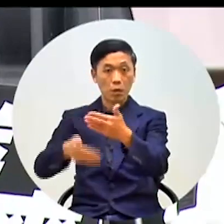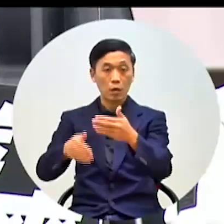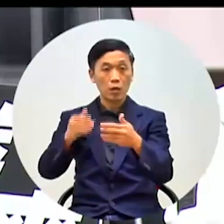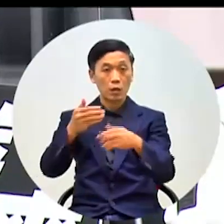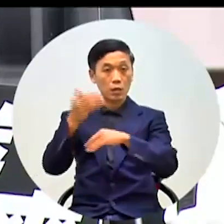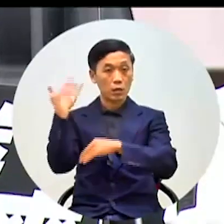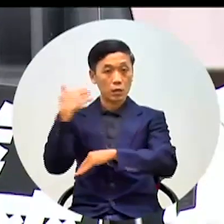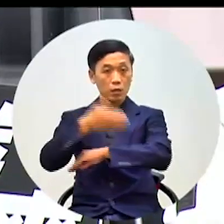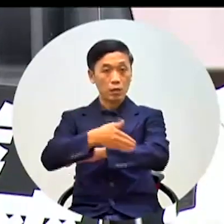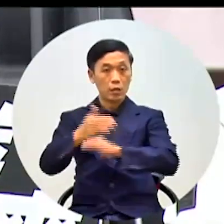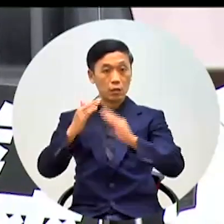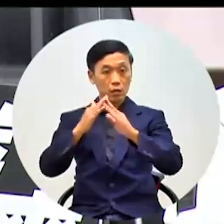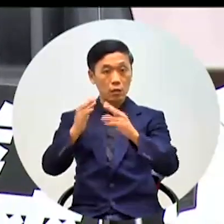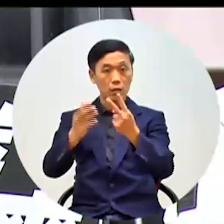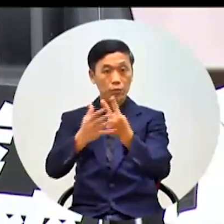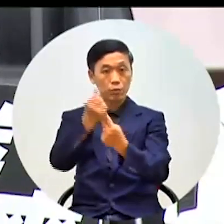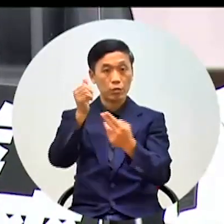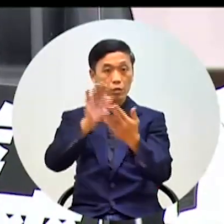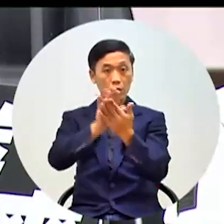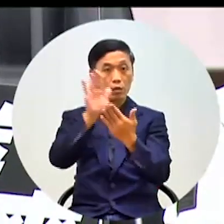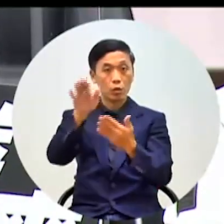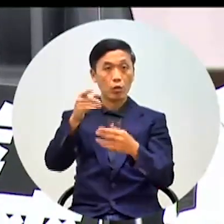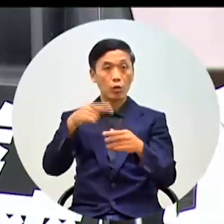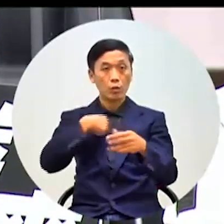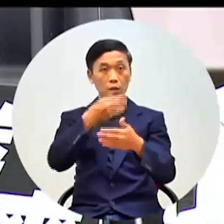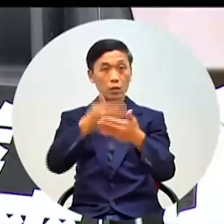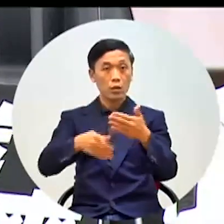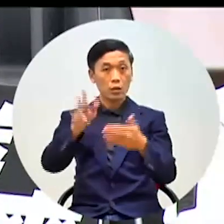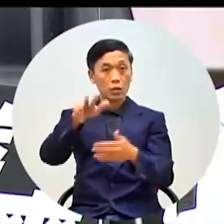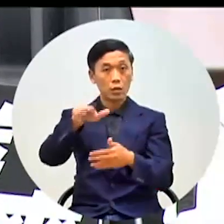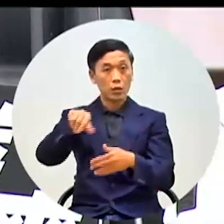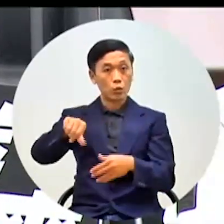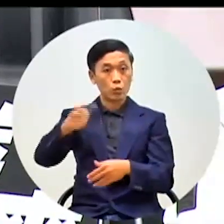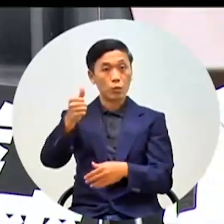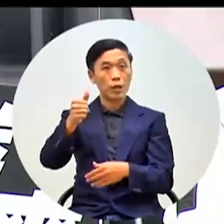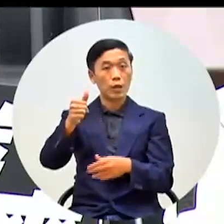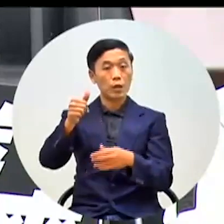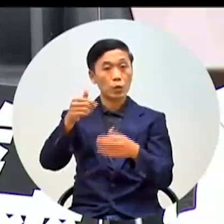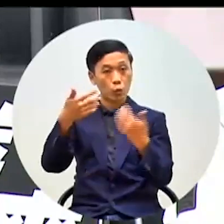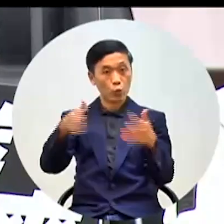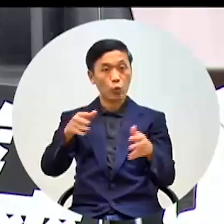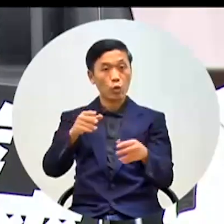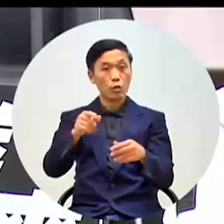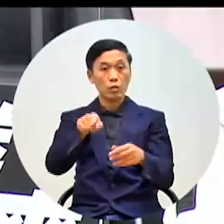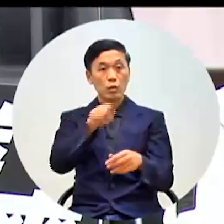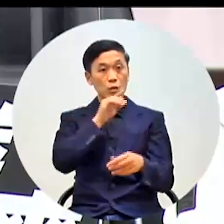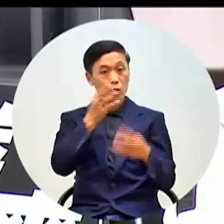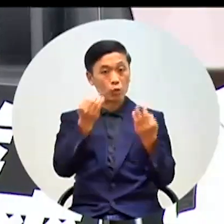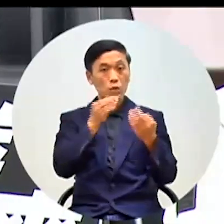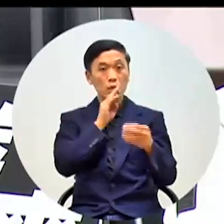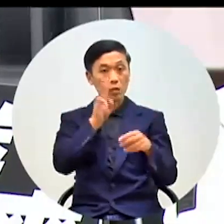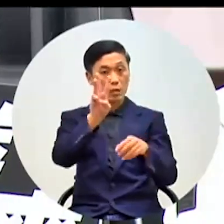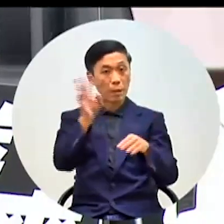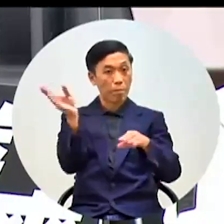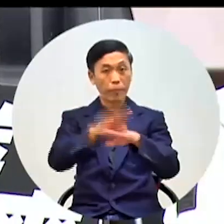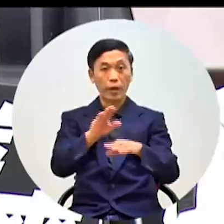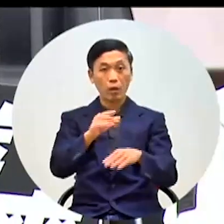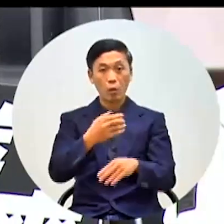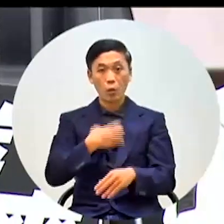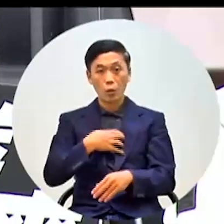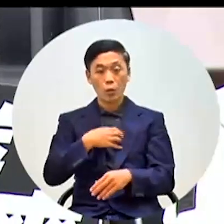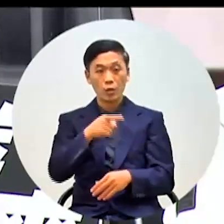来，我们总共减少7551人的数字是3倍啊！市长，这就是你的政绩，我们要面